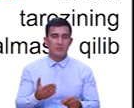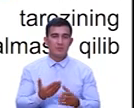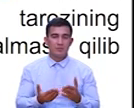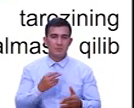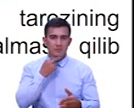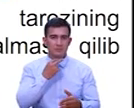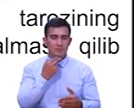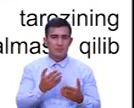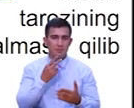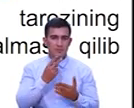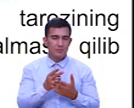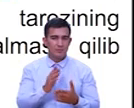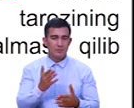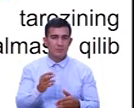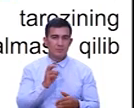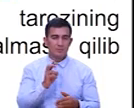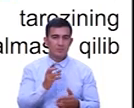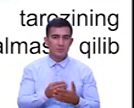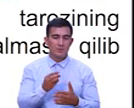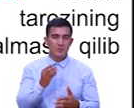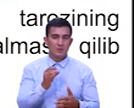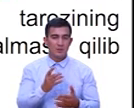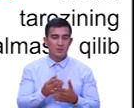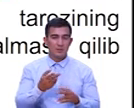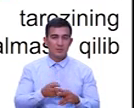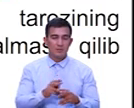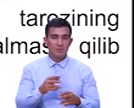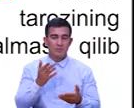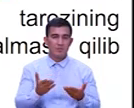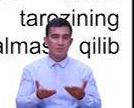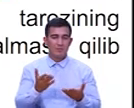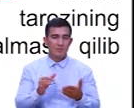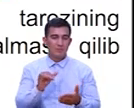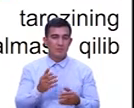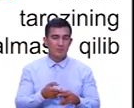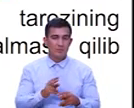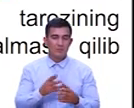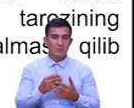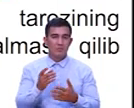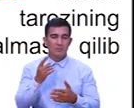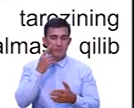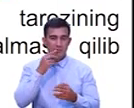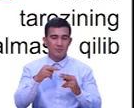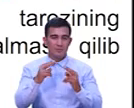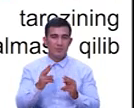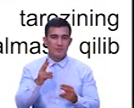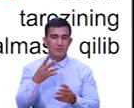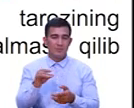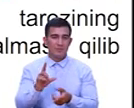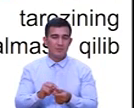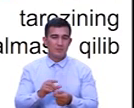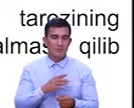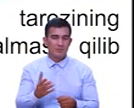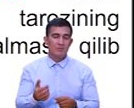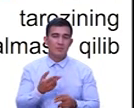E'tibor berib qaraydigan bo'lsak, B sharcha esa tarozining qopqog'iga qo'zg'almas qilib mahkamlangan. Sharchalar bir